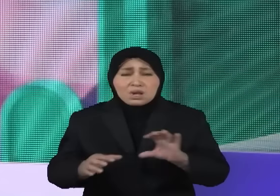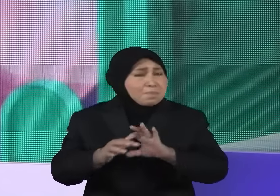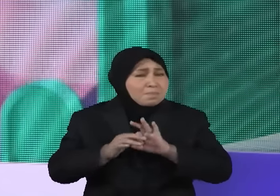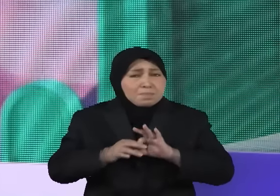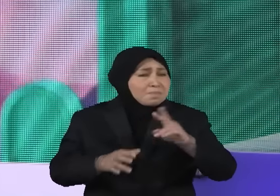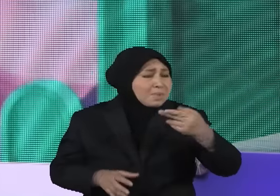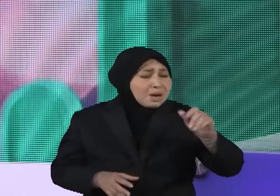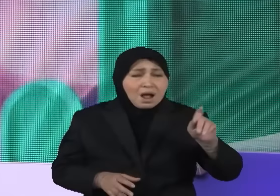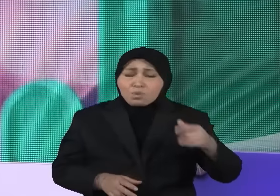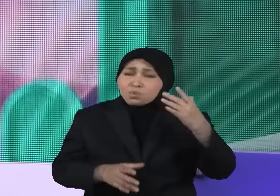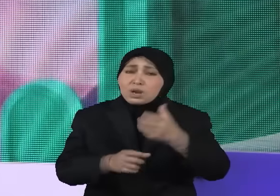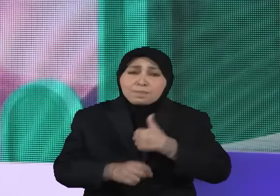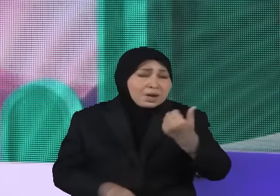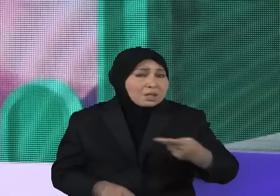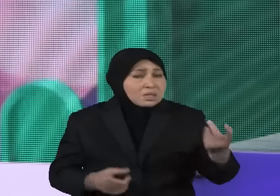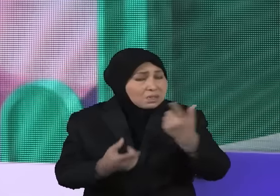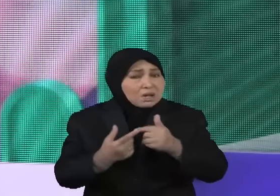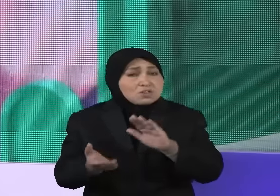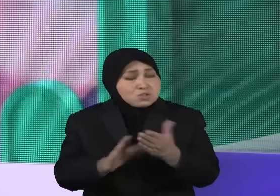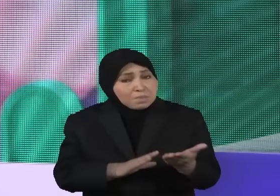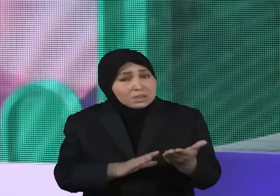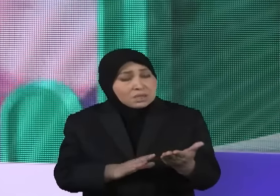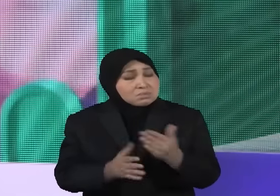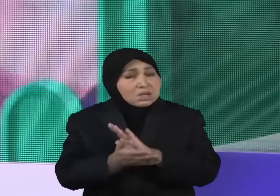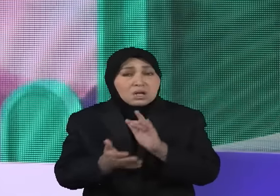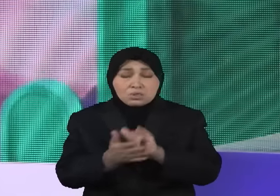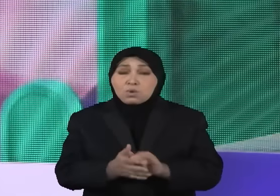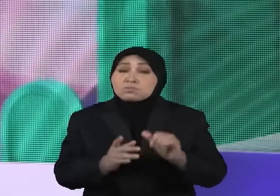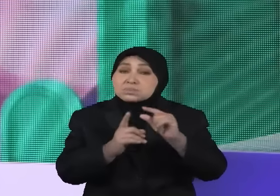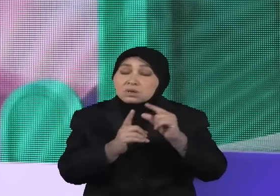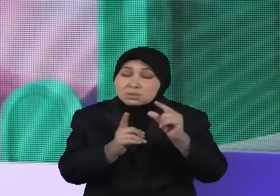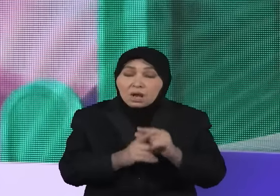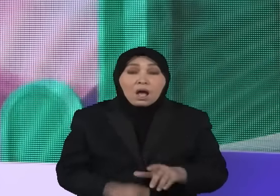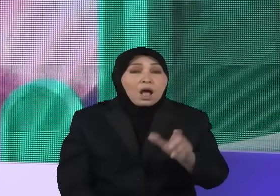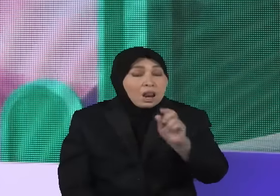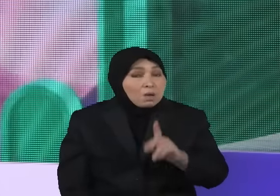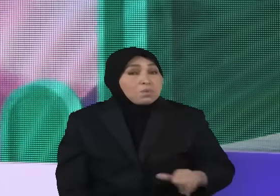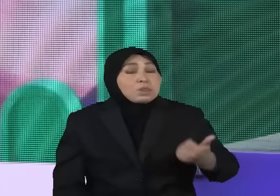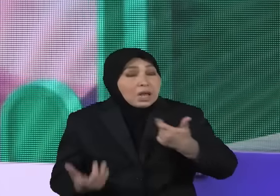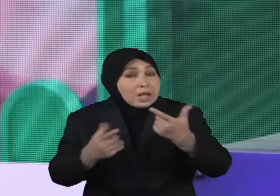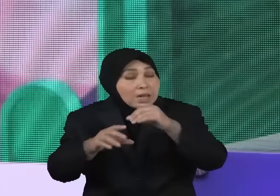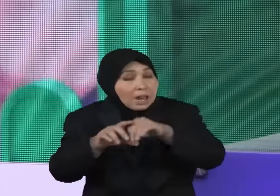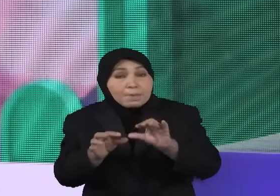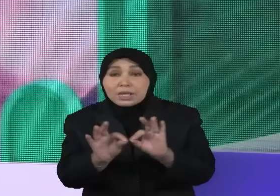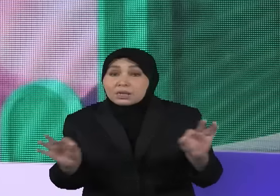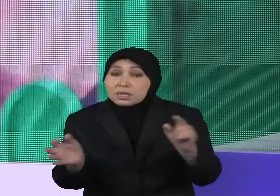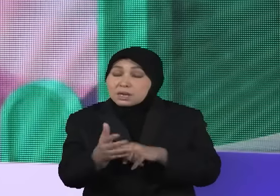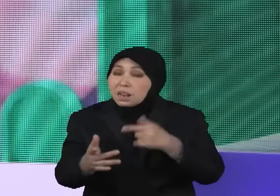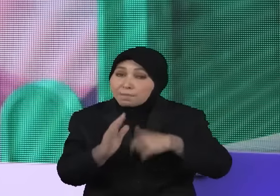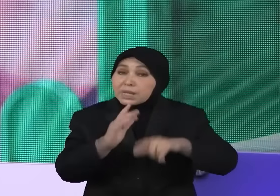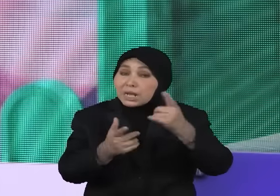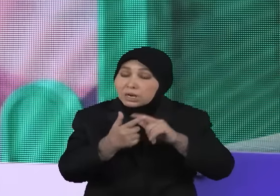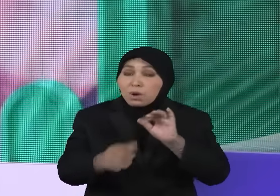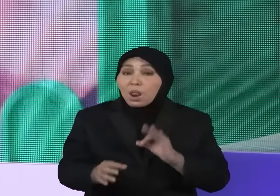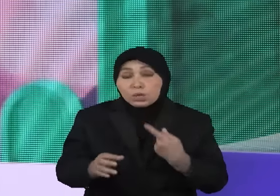untuk mendapatkan harta daripada si mati. Jadi itu istilah al-aw layan dalam ayat ini. Dan lebih daripada itu, apabila